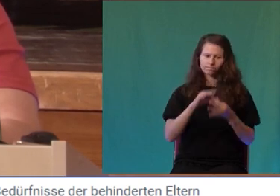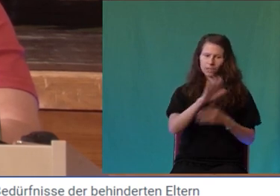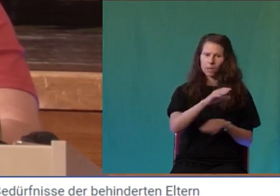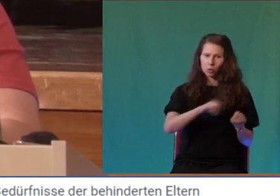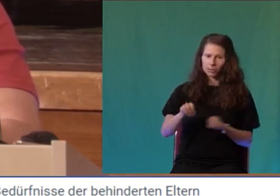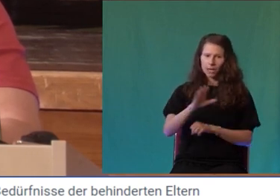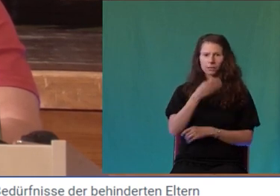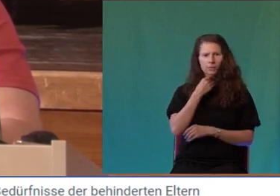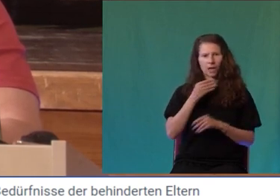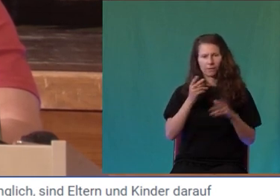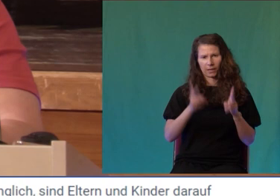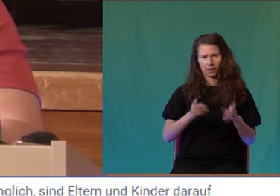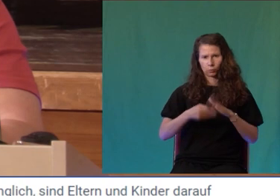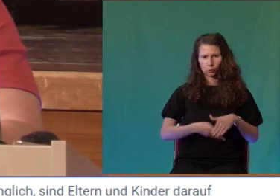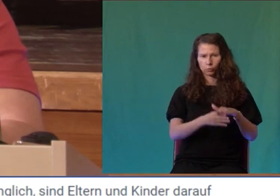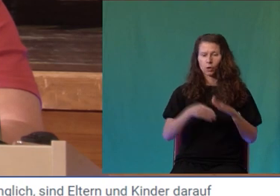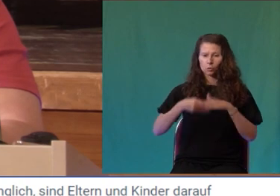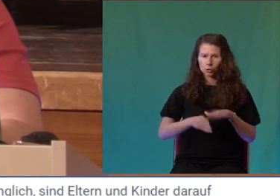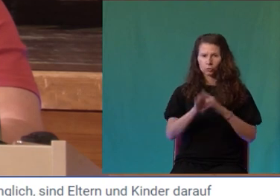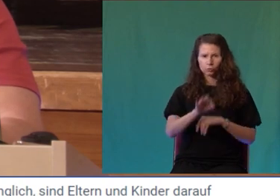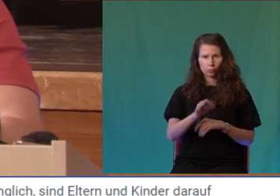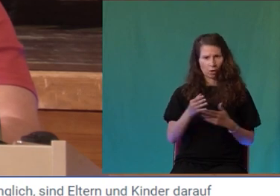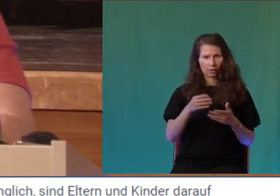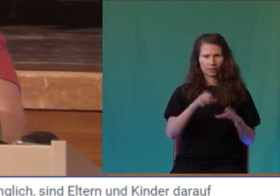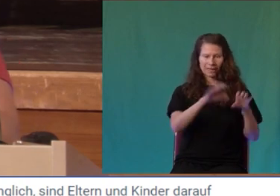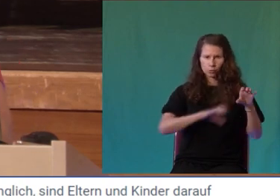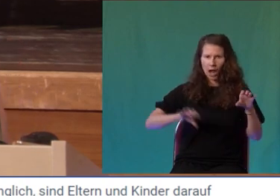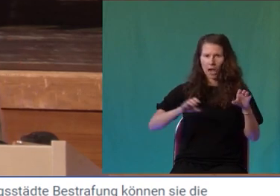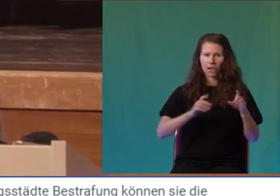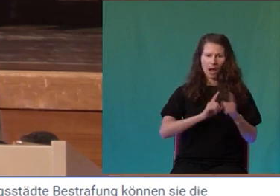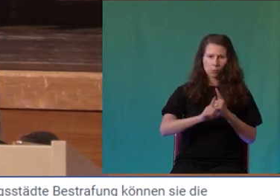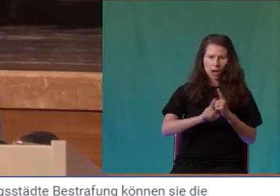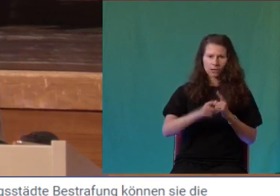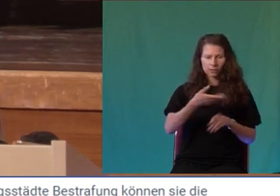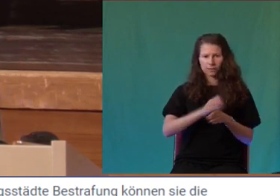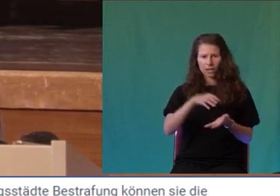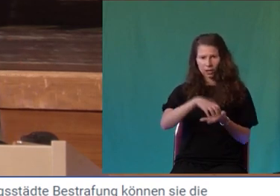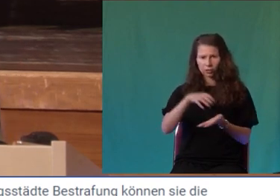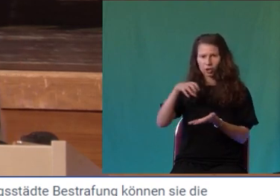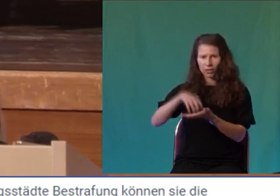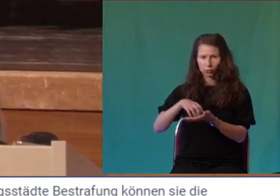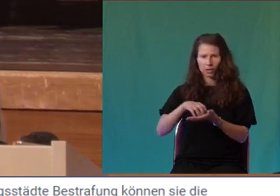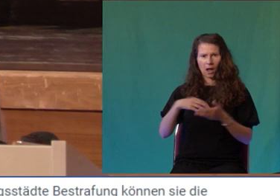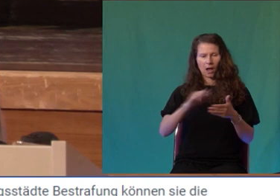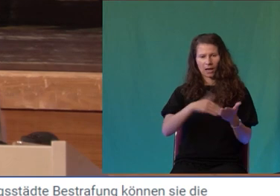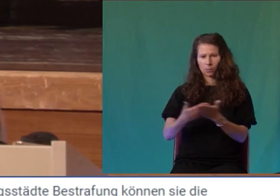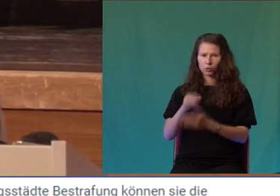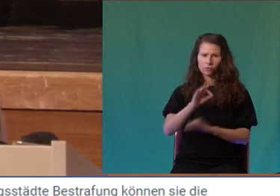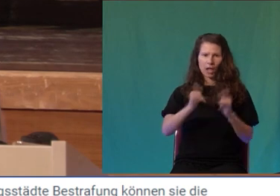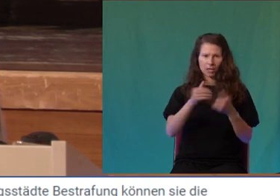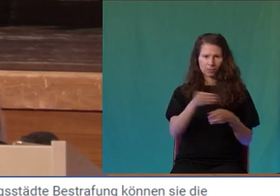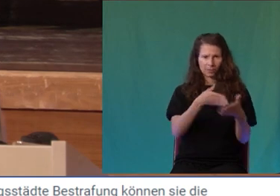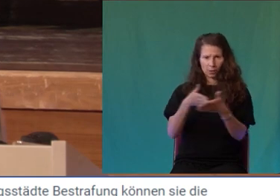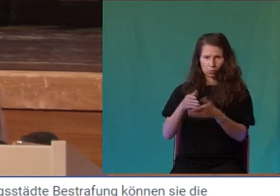Unterstützung Unterstützung beim Ausbau regionaler ambulanter teilstationäre und stationäre ein Gebäude für Eltern mit